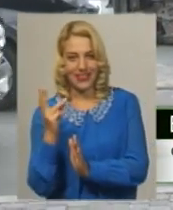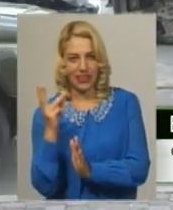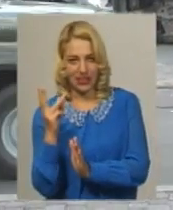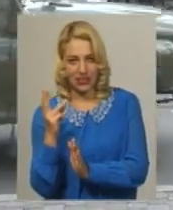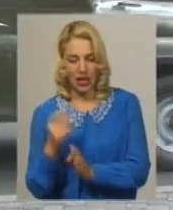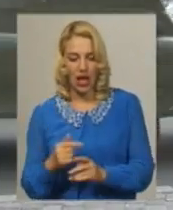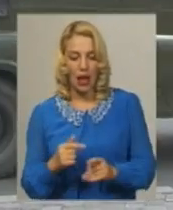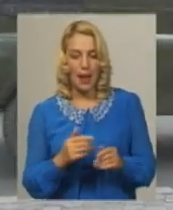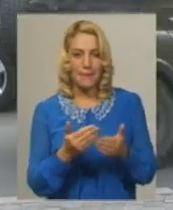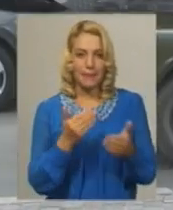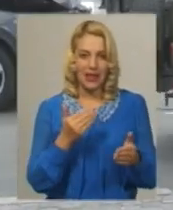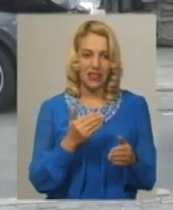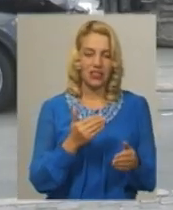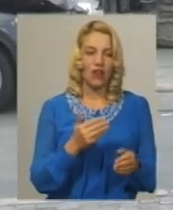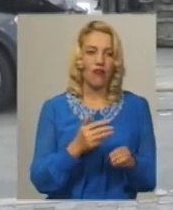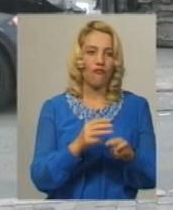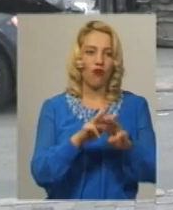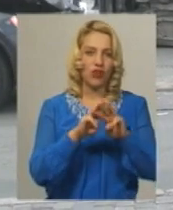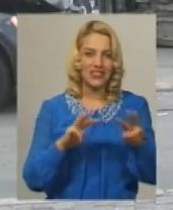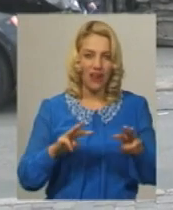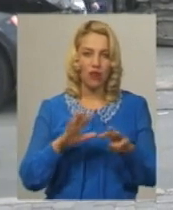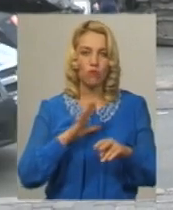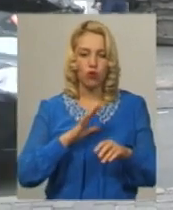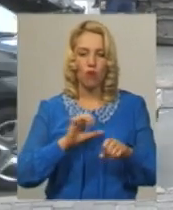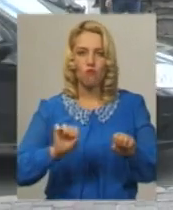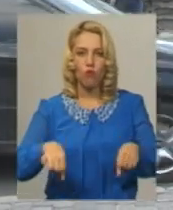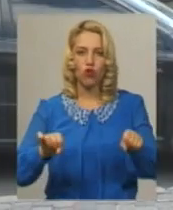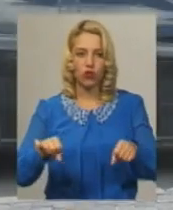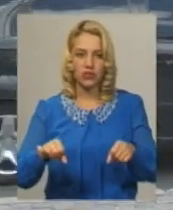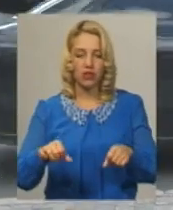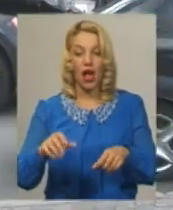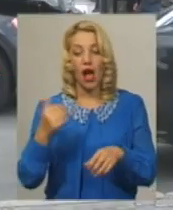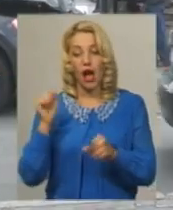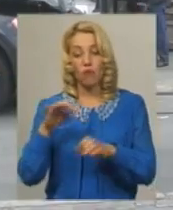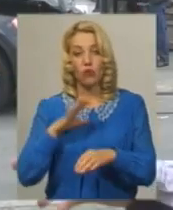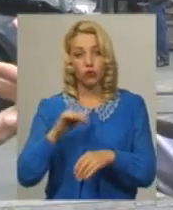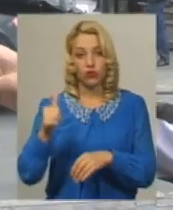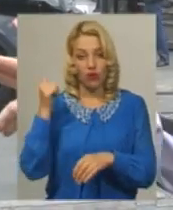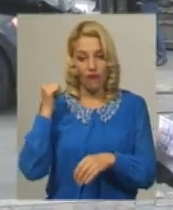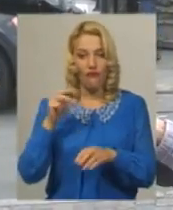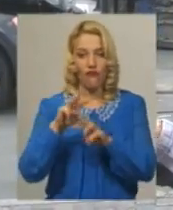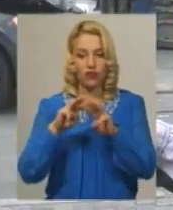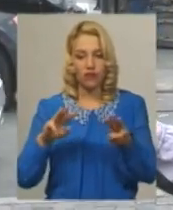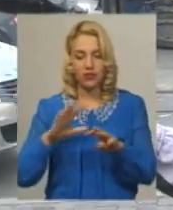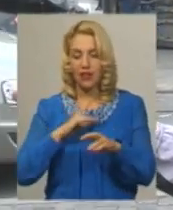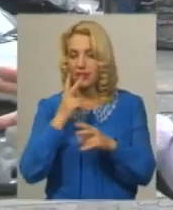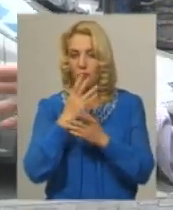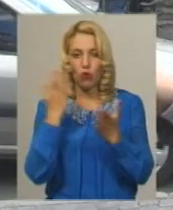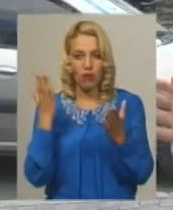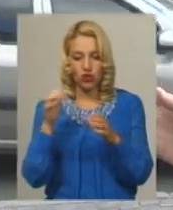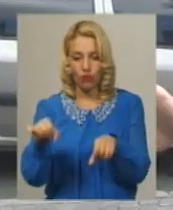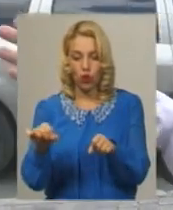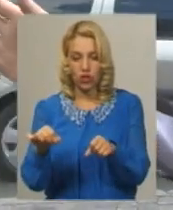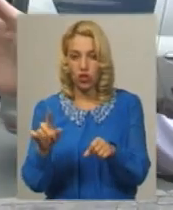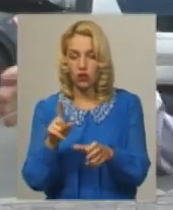їхала мотоциклістка. Не знаю, він їхав дуже швидко, він, мабуть, її не побачив. Тому, коли він вже був близько до мотоциклістки, щоб в неї